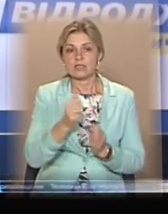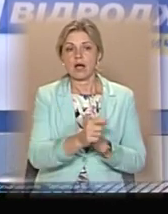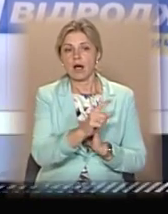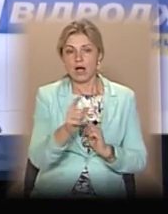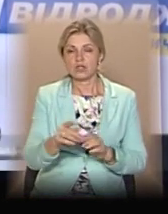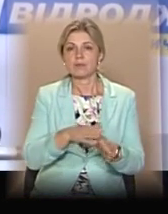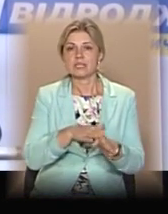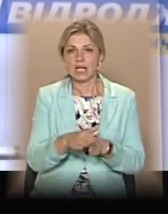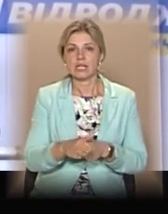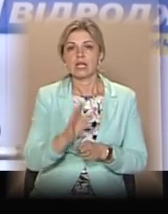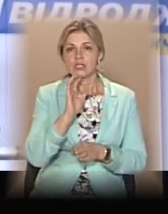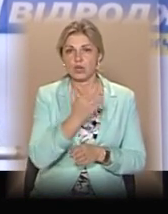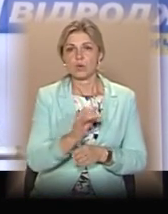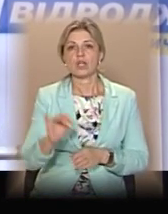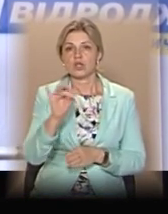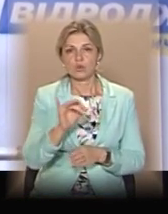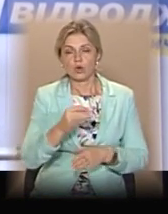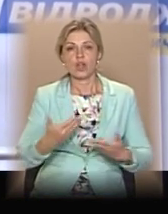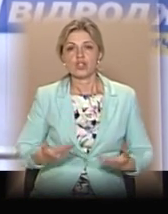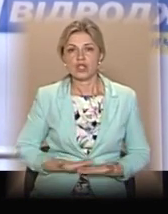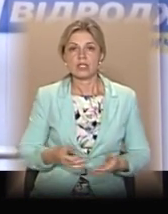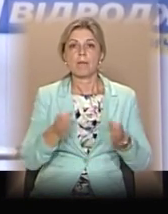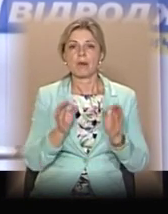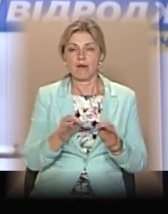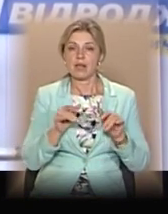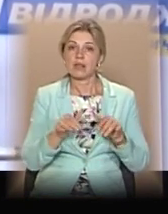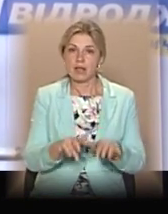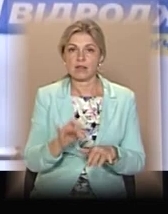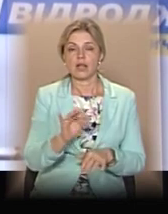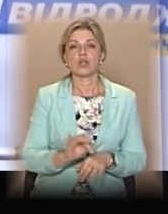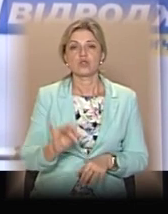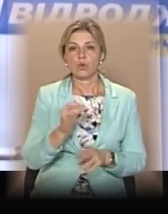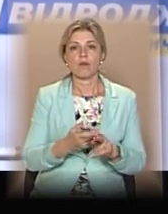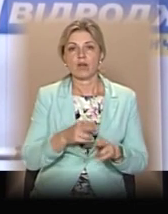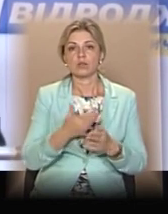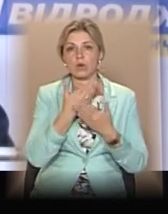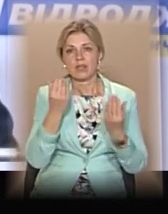серйозна історія життя, історія правильних діл, історія, в якій